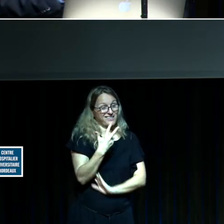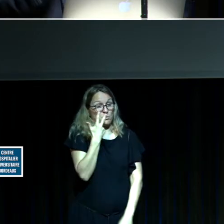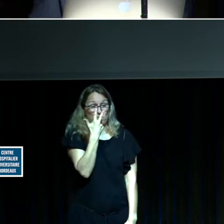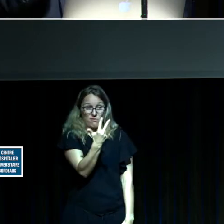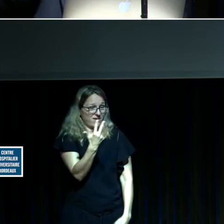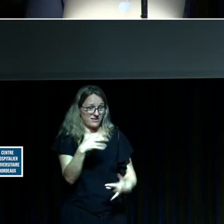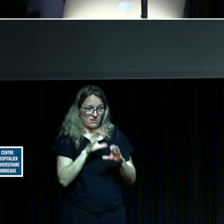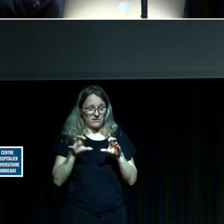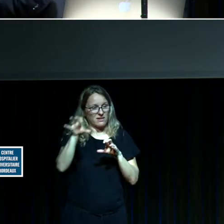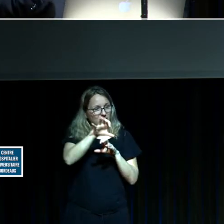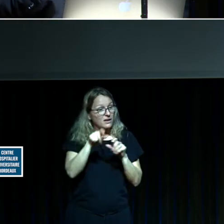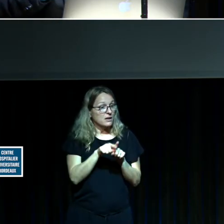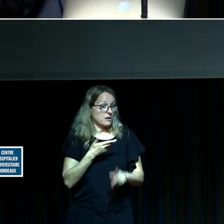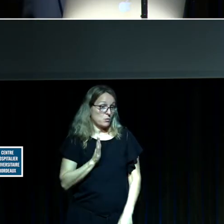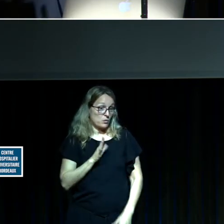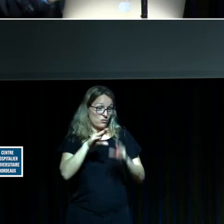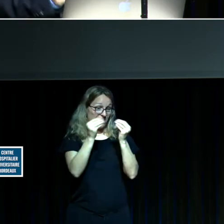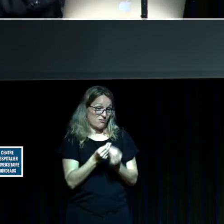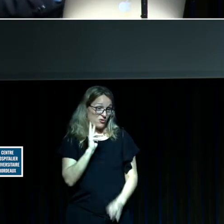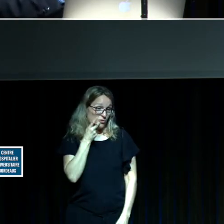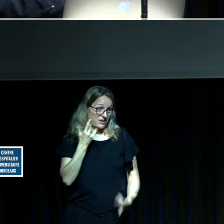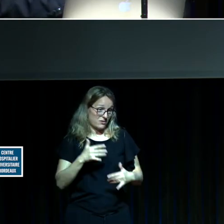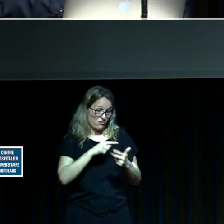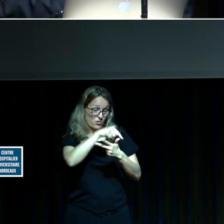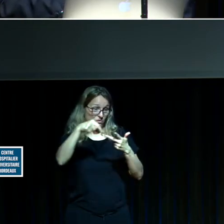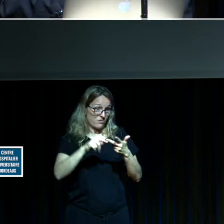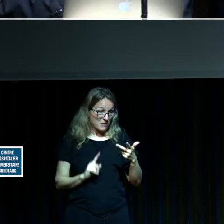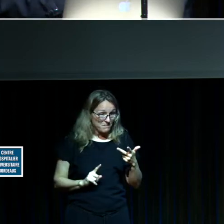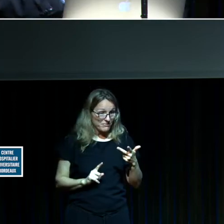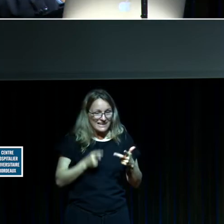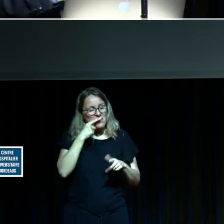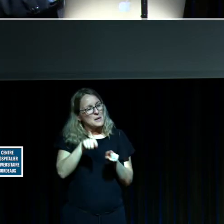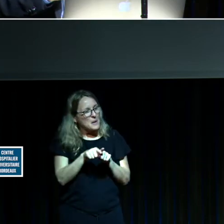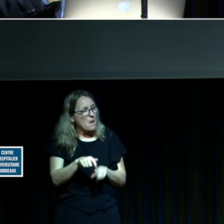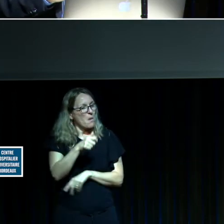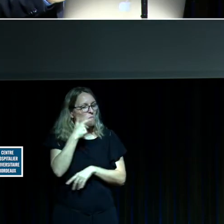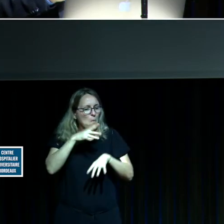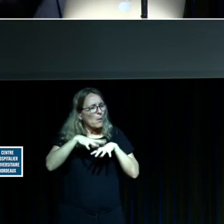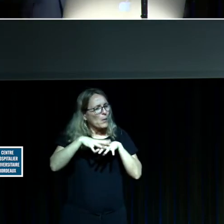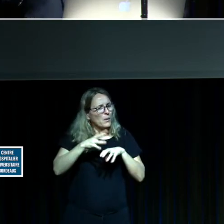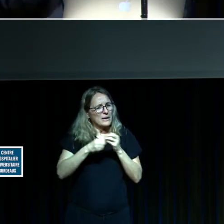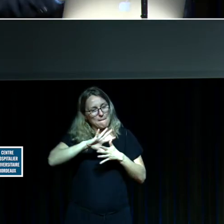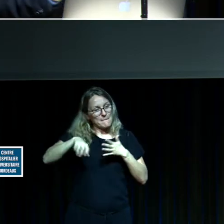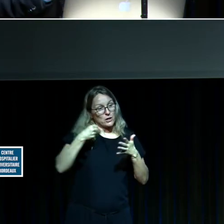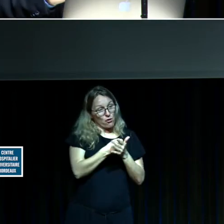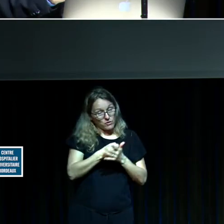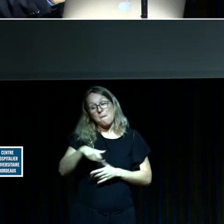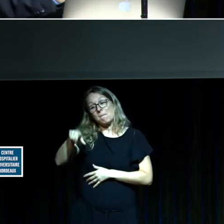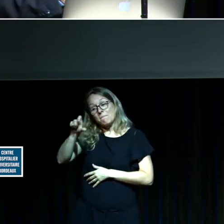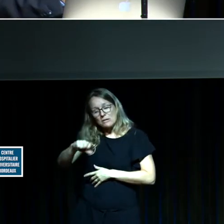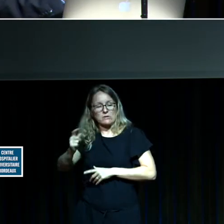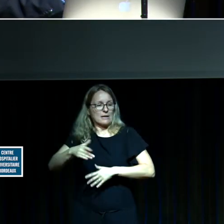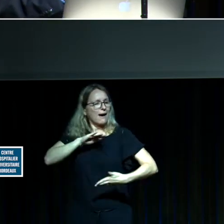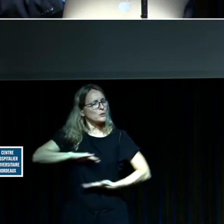CHU, Bordeaux, Poitiers et Limoges. Les radiologues de Pau et de Bayonne ont accepté de se former à cette technique-là.